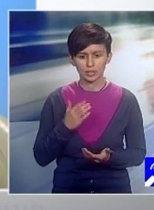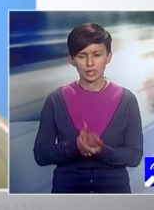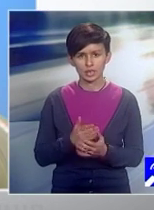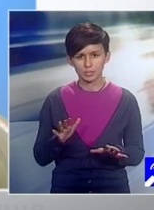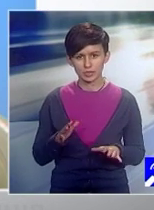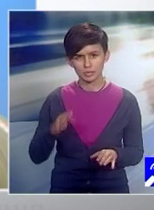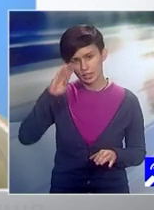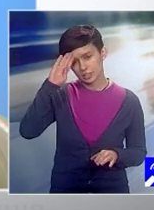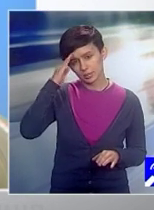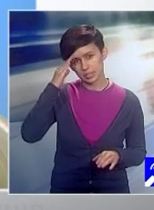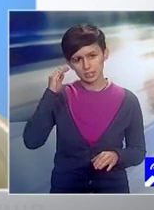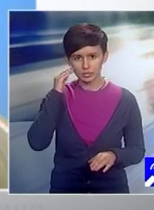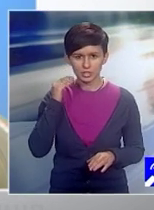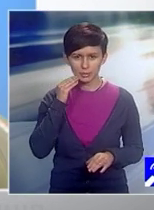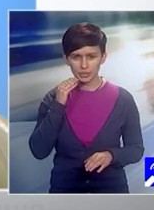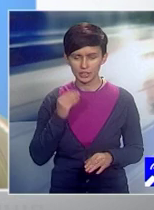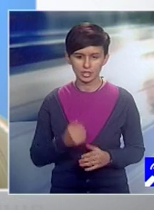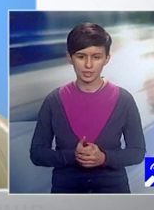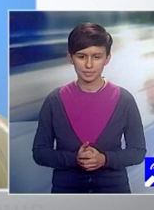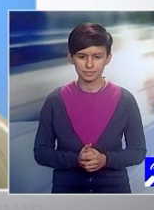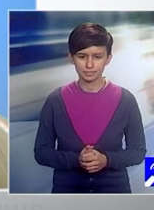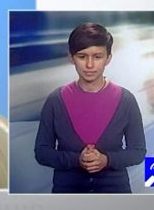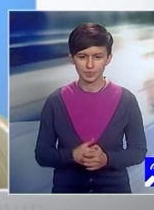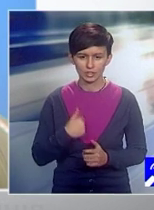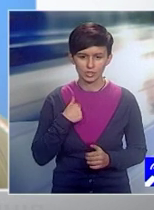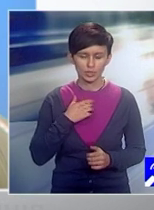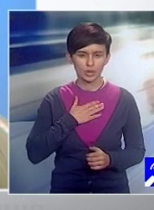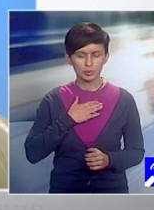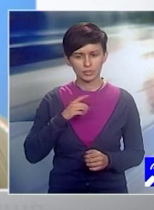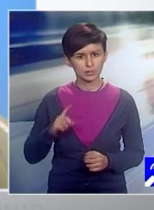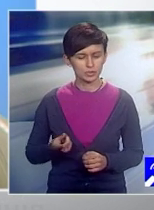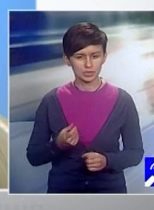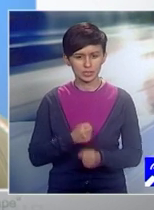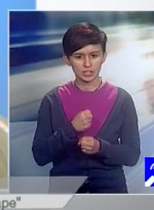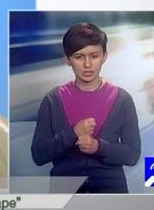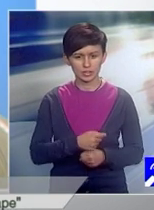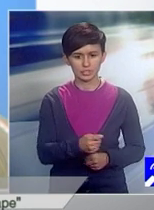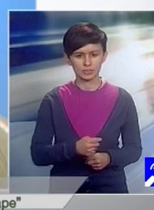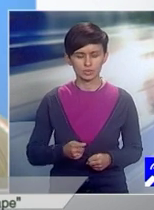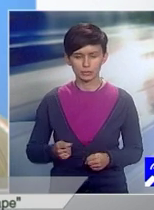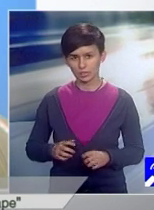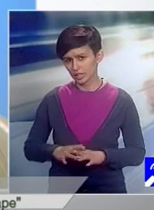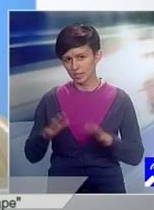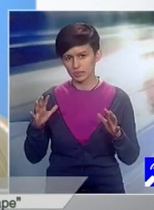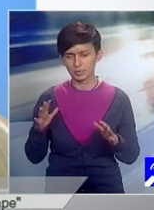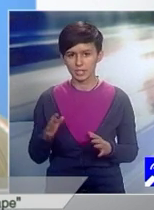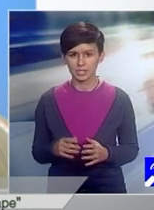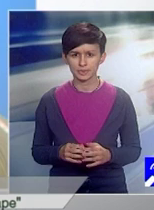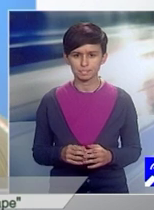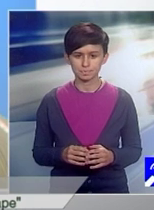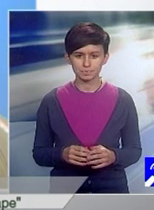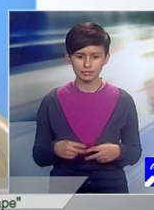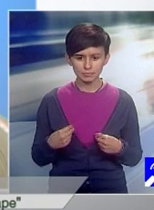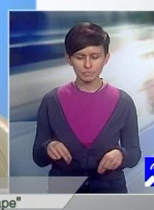America, unde am fost la University of Wyoming. Acolo am avut șansa să lucrez într-un proiect mai mare ca și consultant și